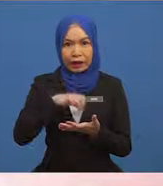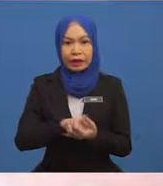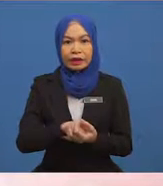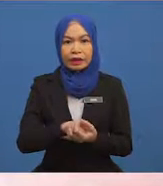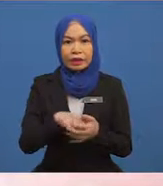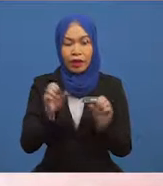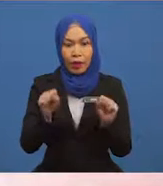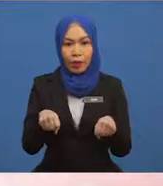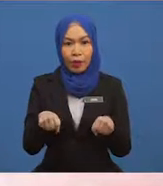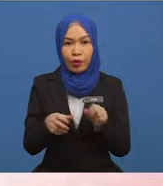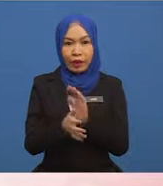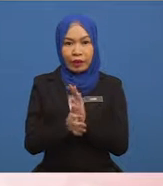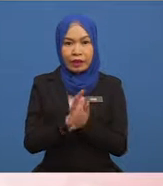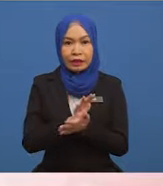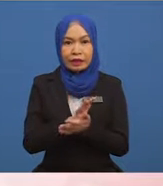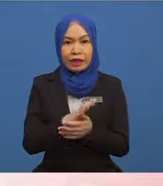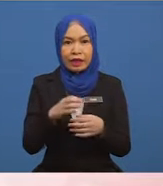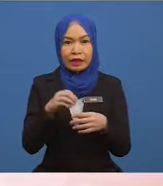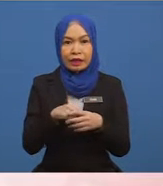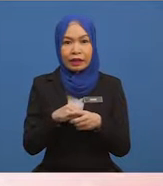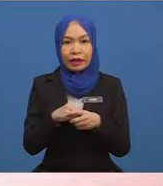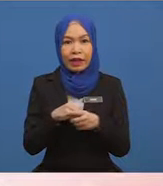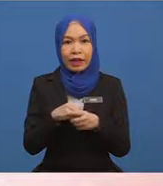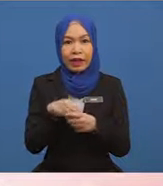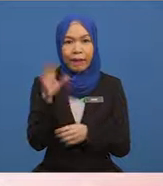tumbuhan, contohnya pokok padi.